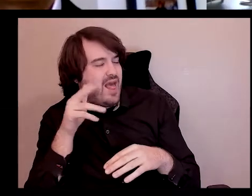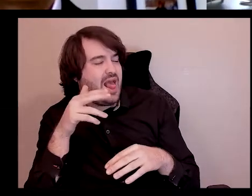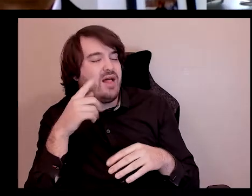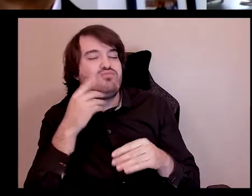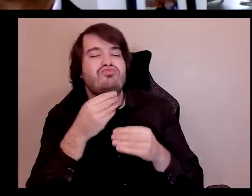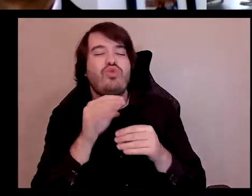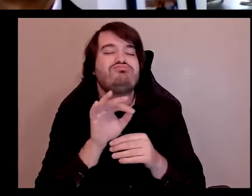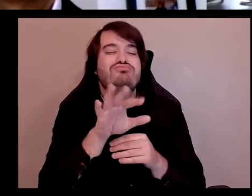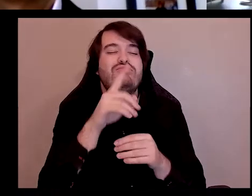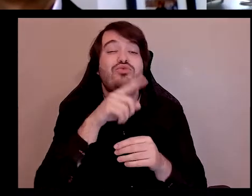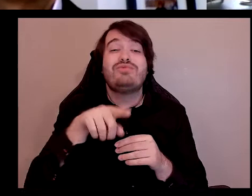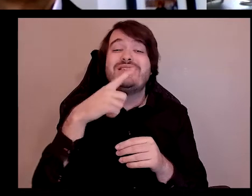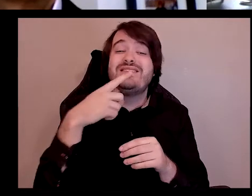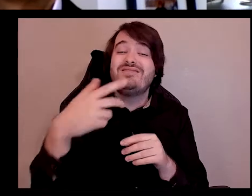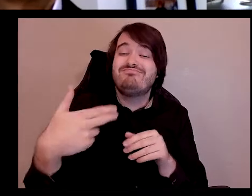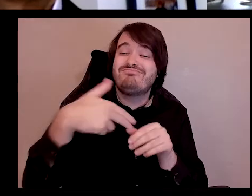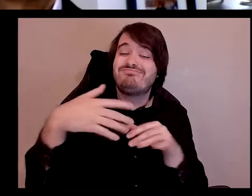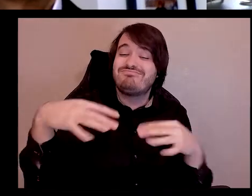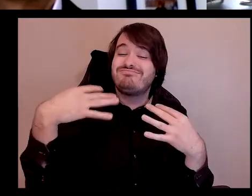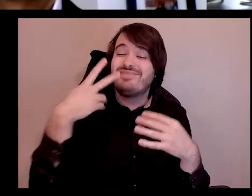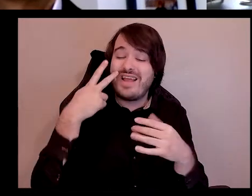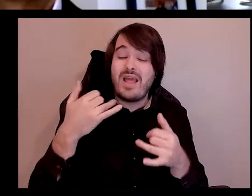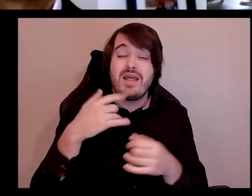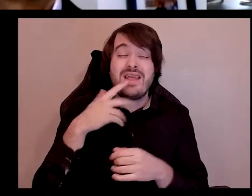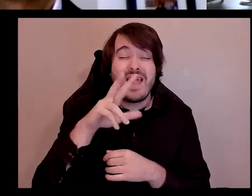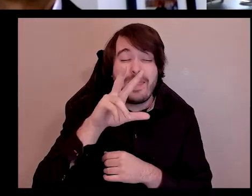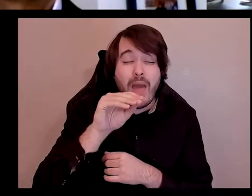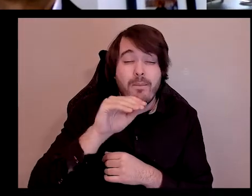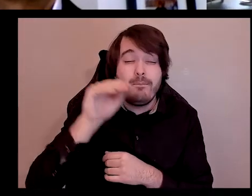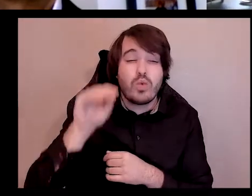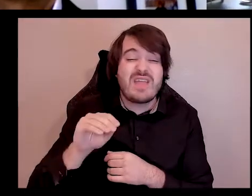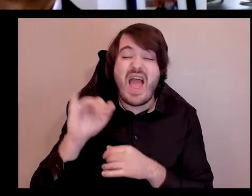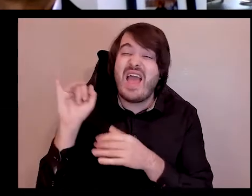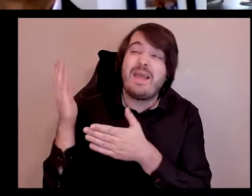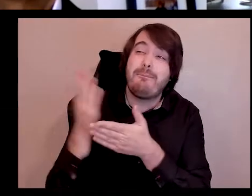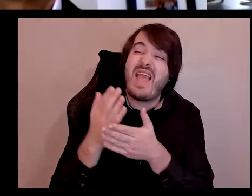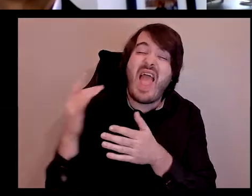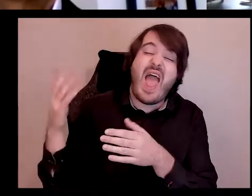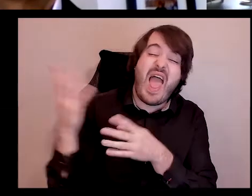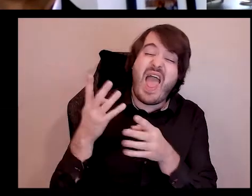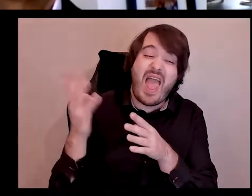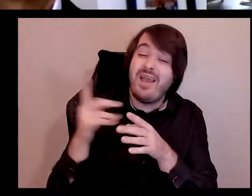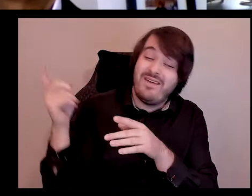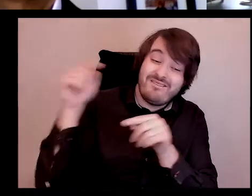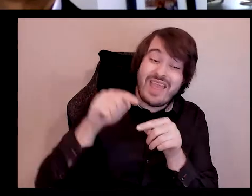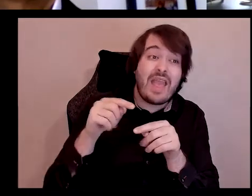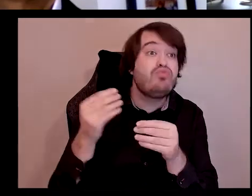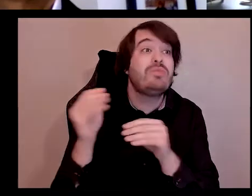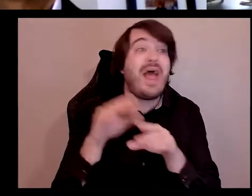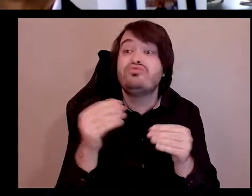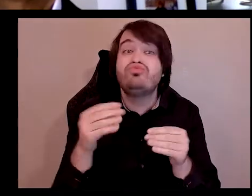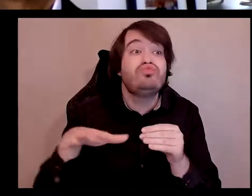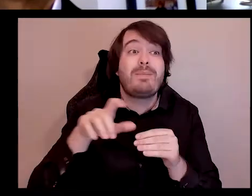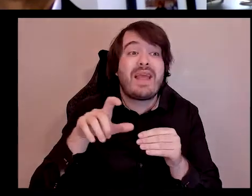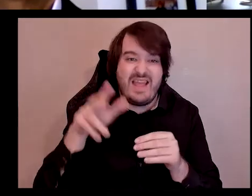petite idée, là, si ça vous ressemble, vous qui nous écoutez actuellement, là, 30 % de l'ensemble des immigrants qui arrivent au Québec